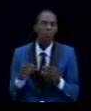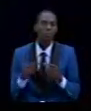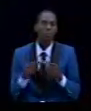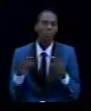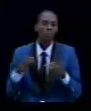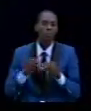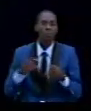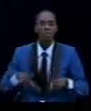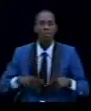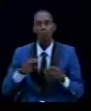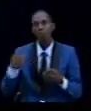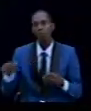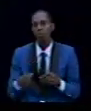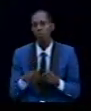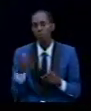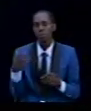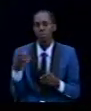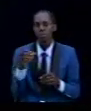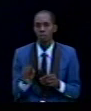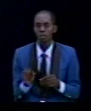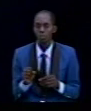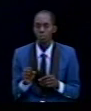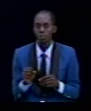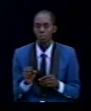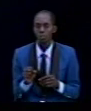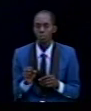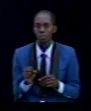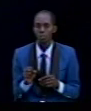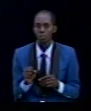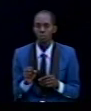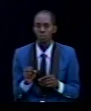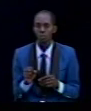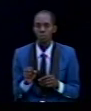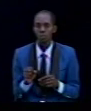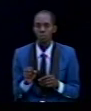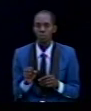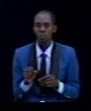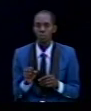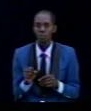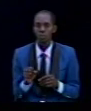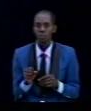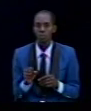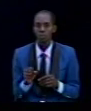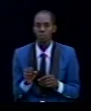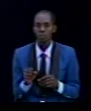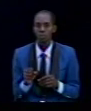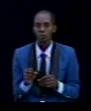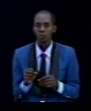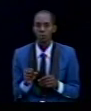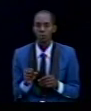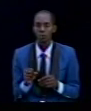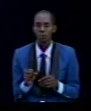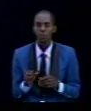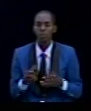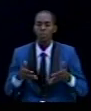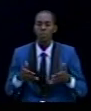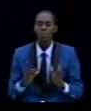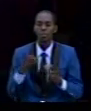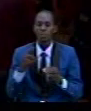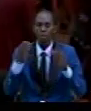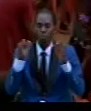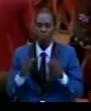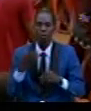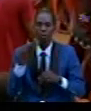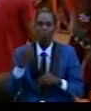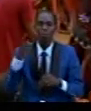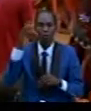la puissance de Dieu à travers cette croisade les mette, les renverse au nom de Jésus-Christ. Let the power of God through